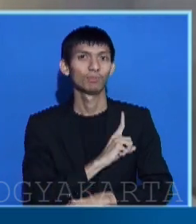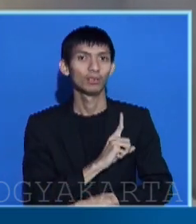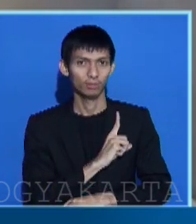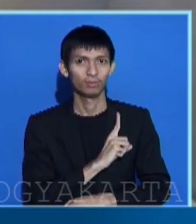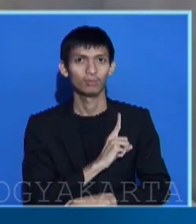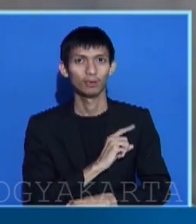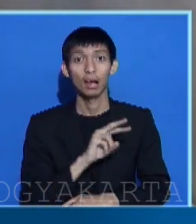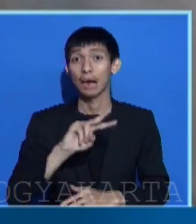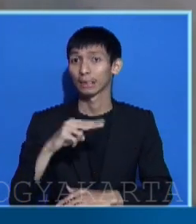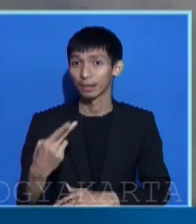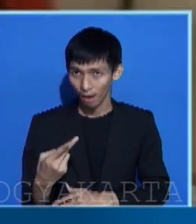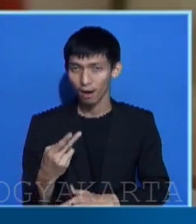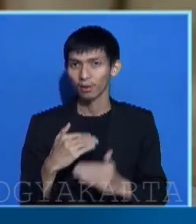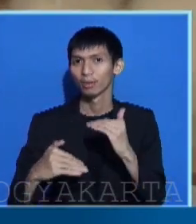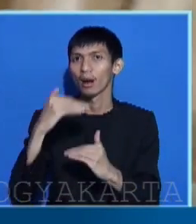atas